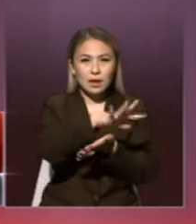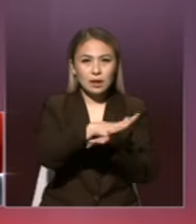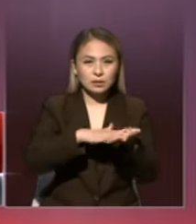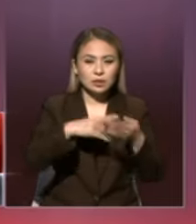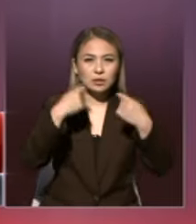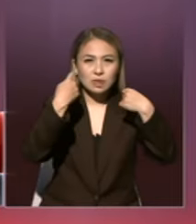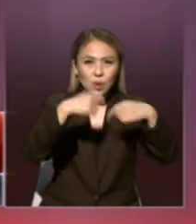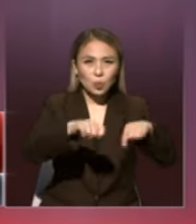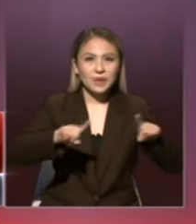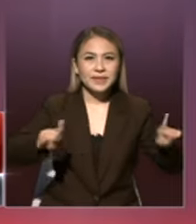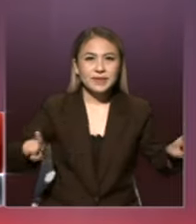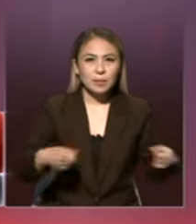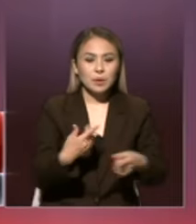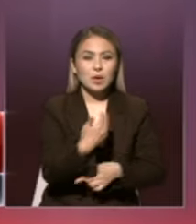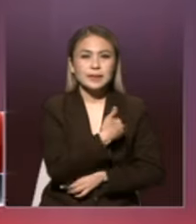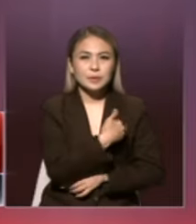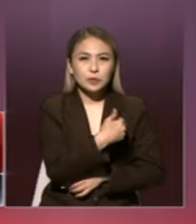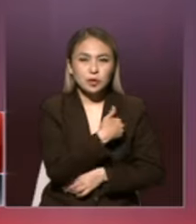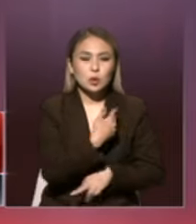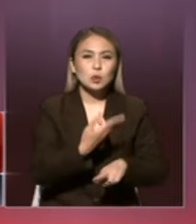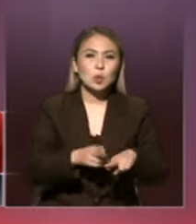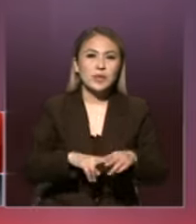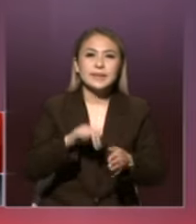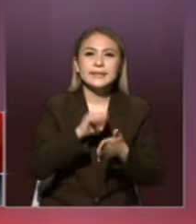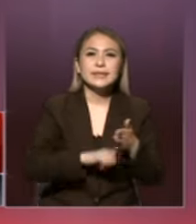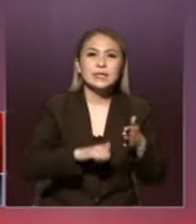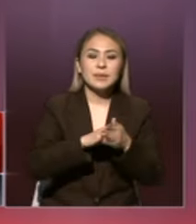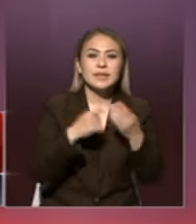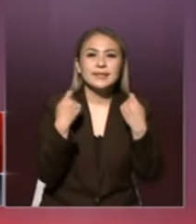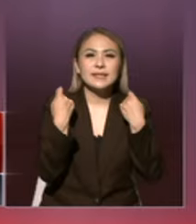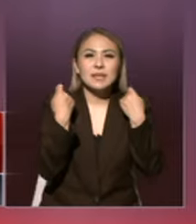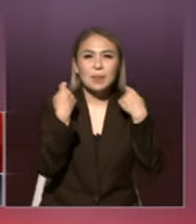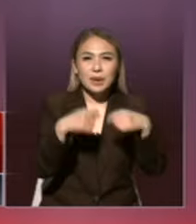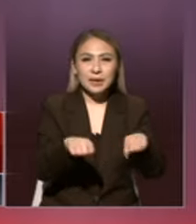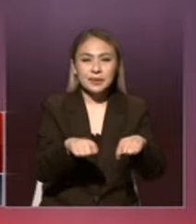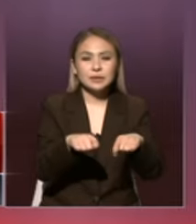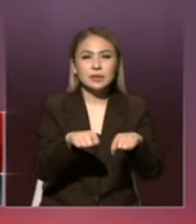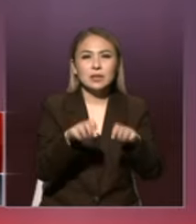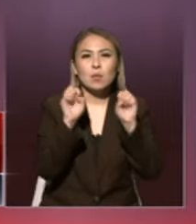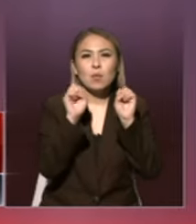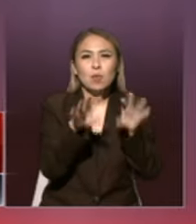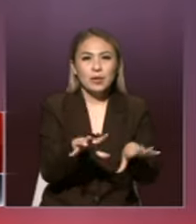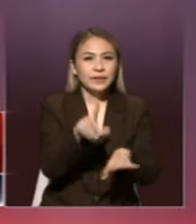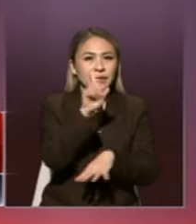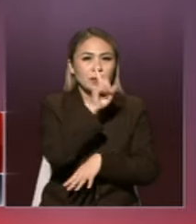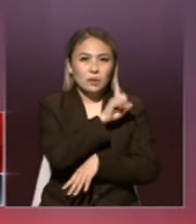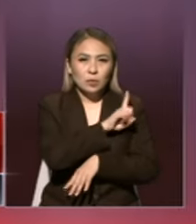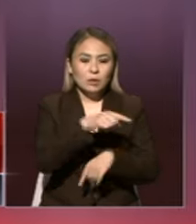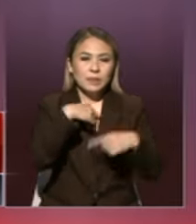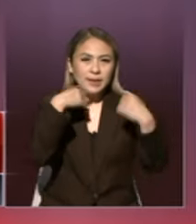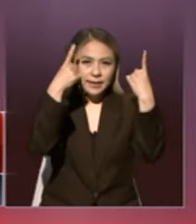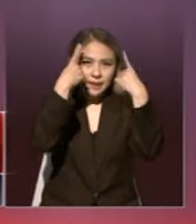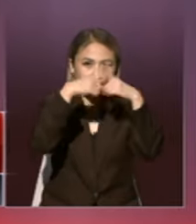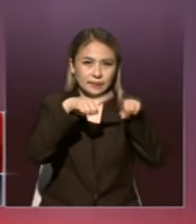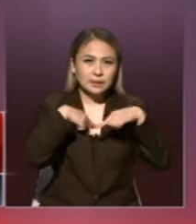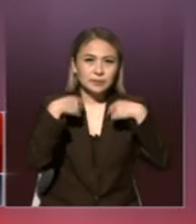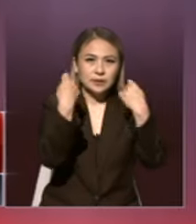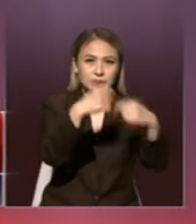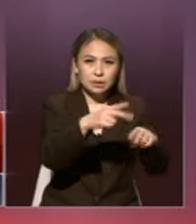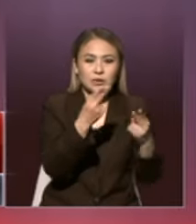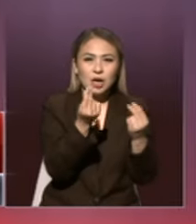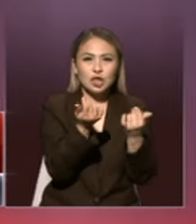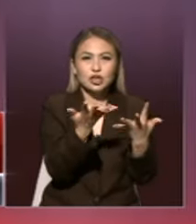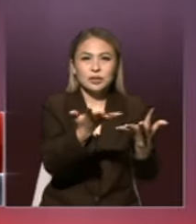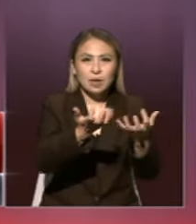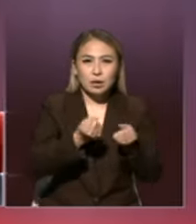дамуға мүдделі. Сол себепті мысалы сатқан шаруаны тастап кетпейді. Мен саған техника саттым, ақшаңды алдым,